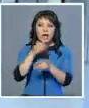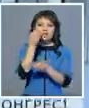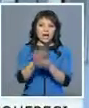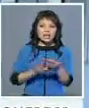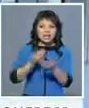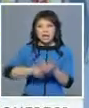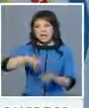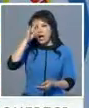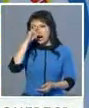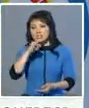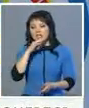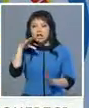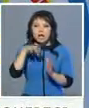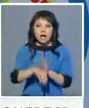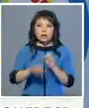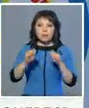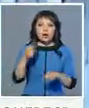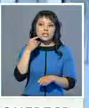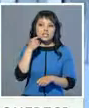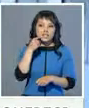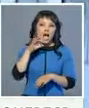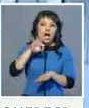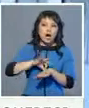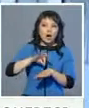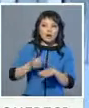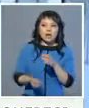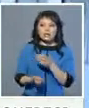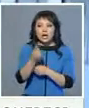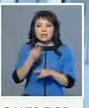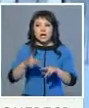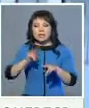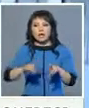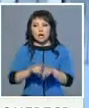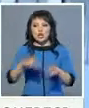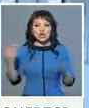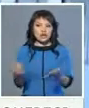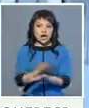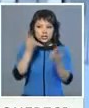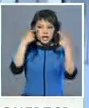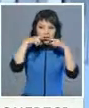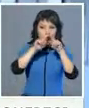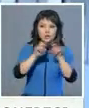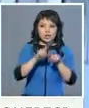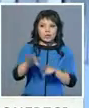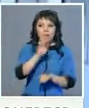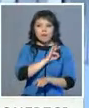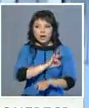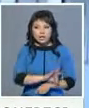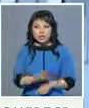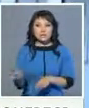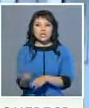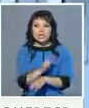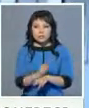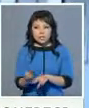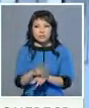тәсілдерін Қазақстанға енгізу. Тіс ауыра бастағаннан кейін соны жаңа технологияларды пайдаланып емдеп, ары